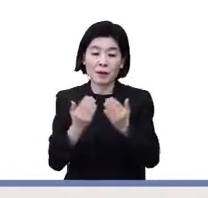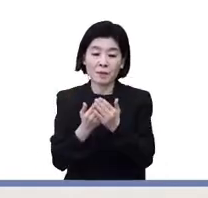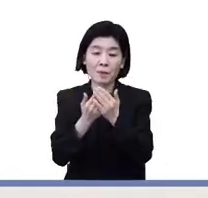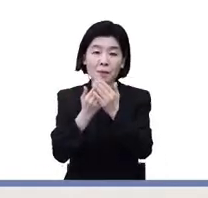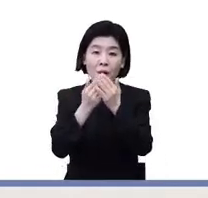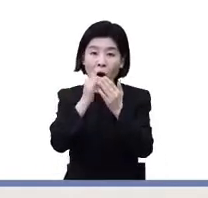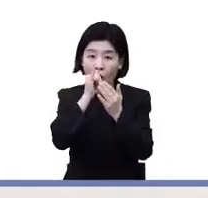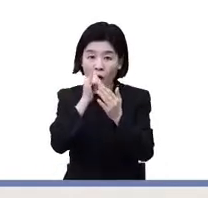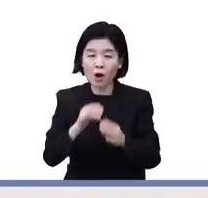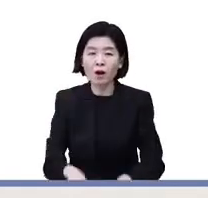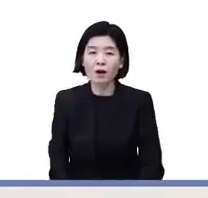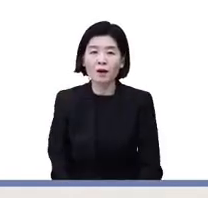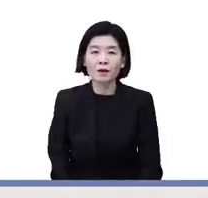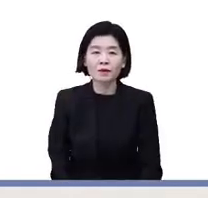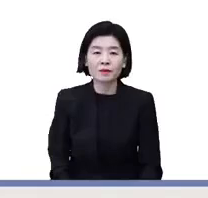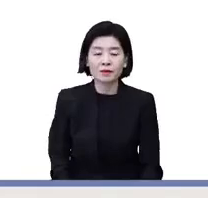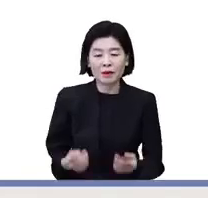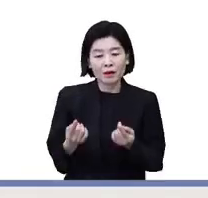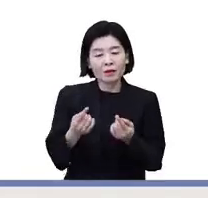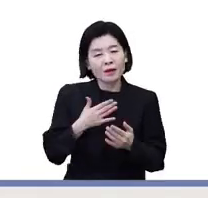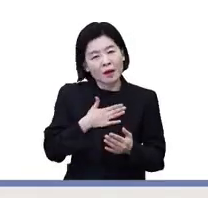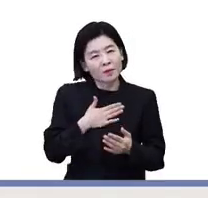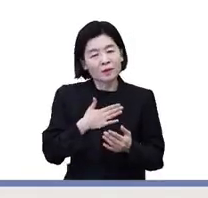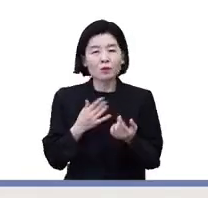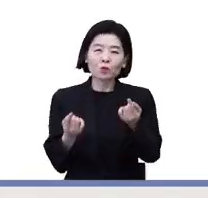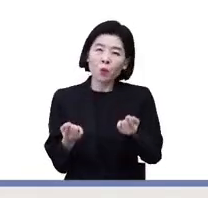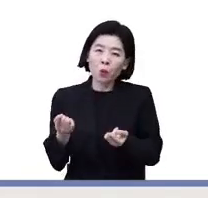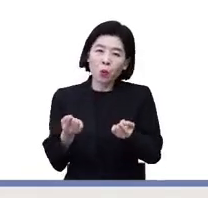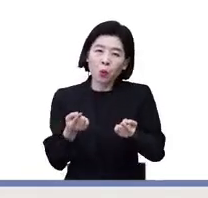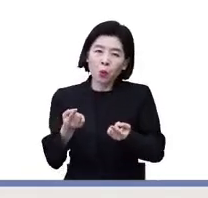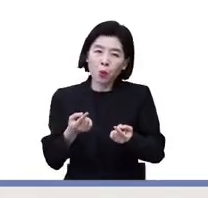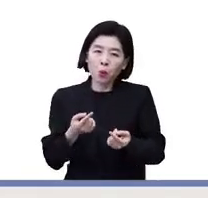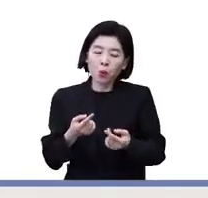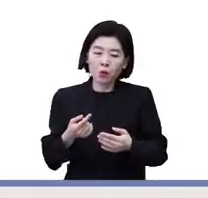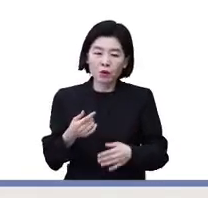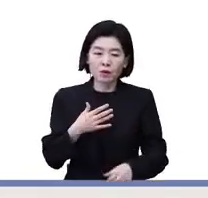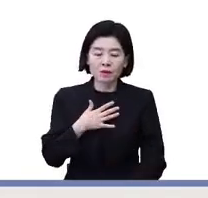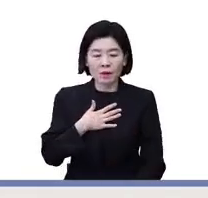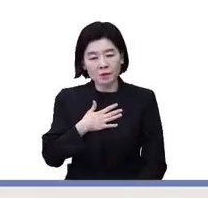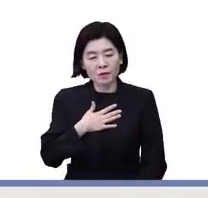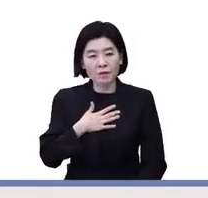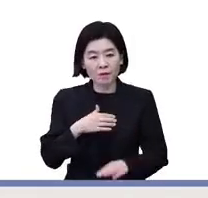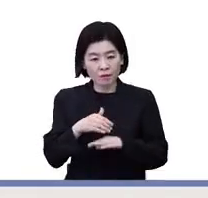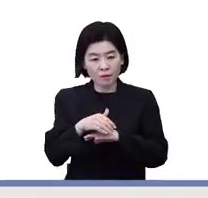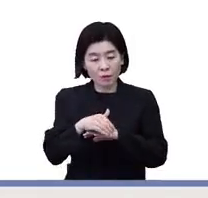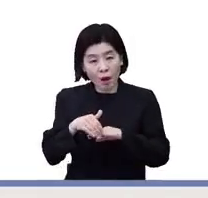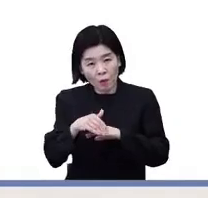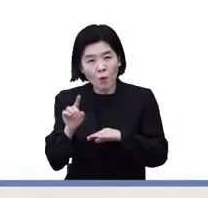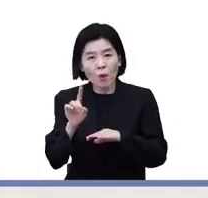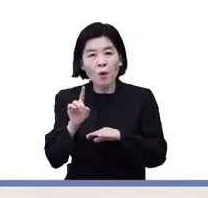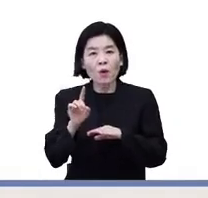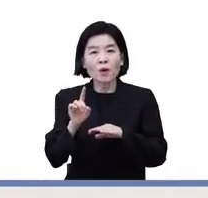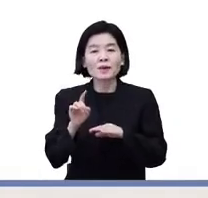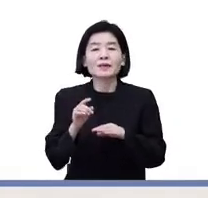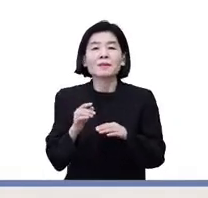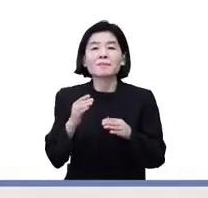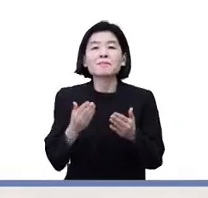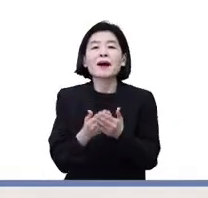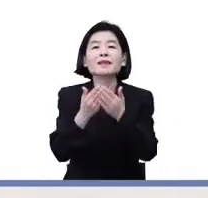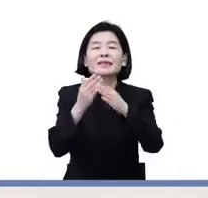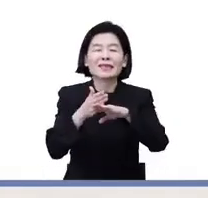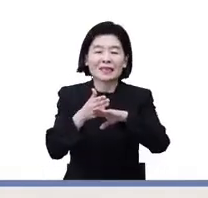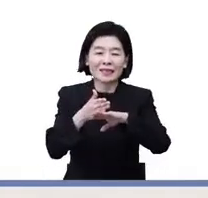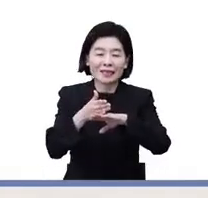이런 것들을 조절하고 계획적이고 뭐 참을성 발휘하고 이런 전두엽은 천천히 발달을 해서 성인이 돼야